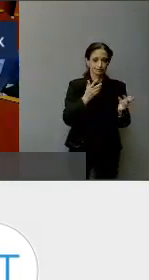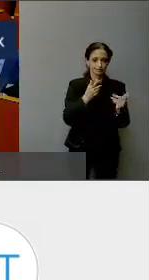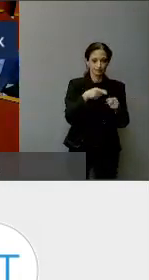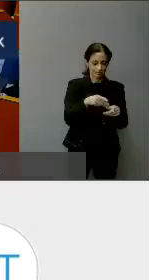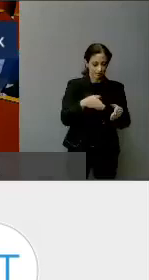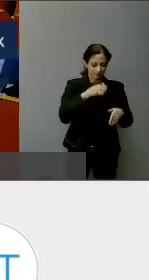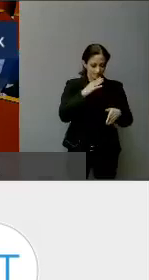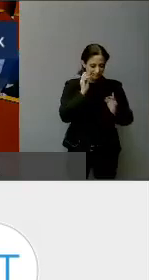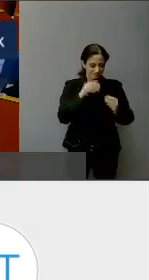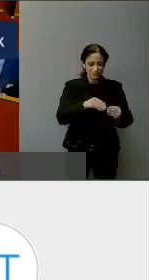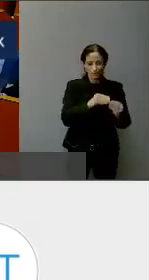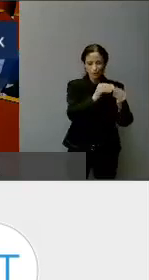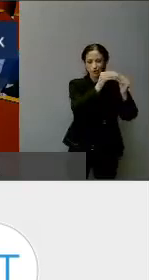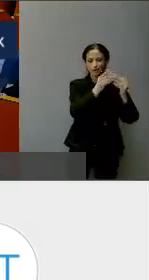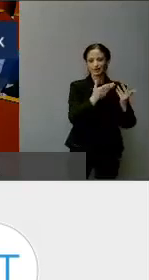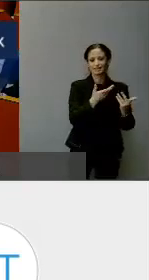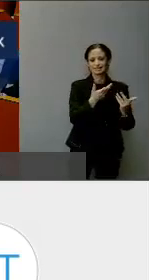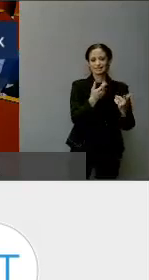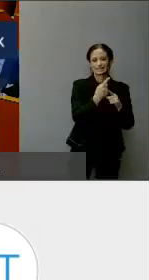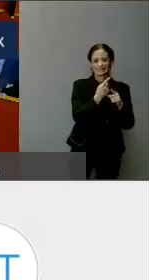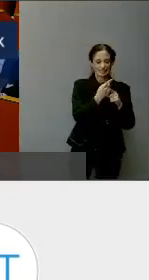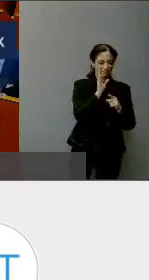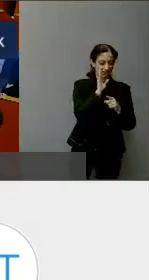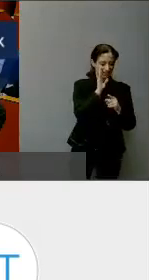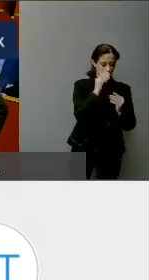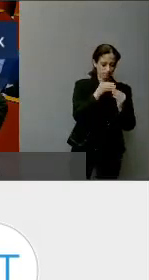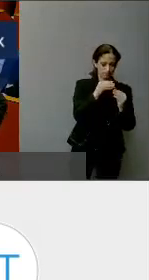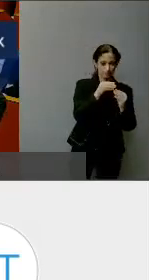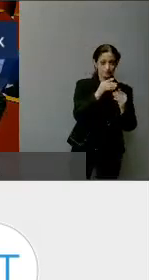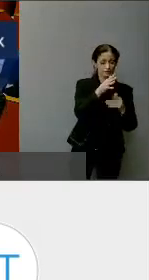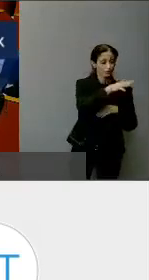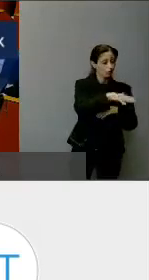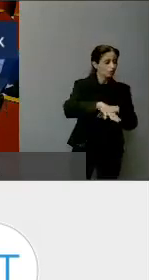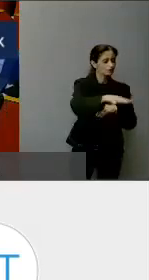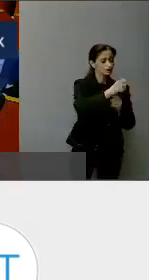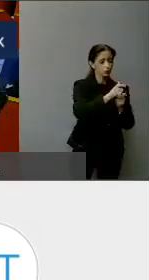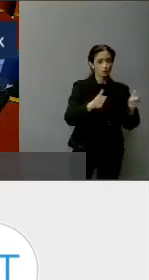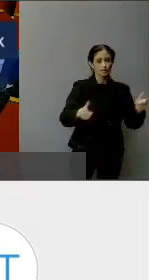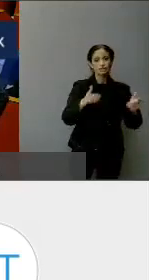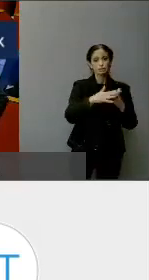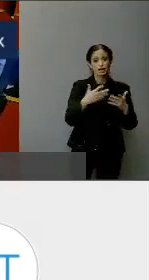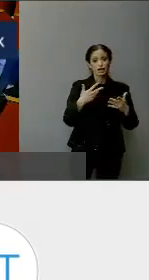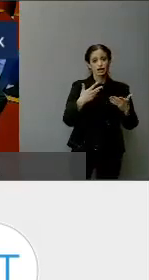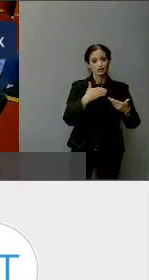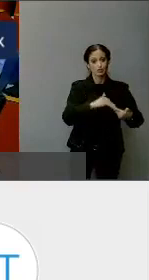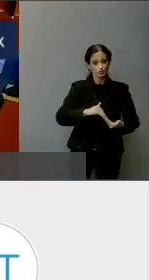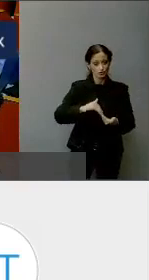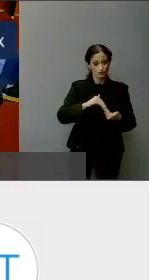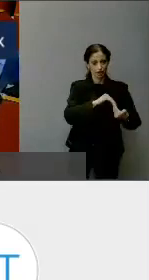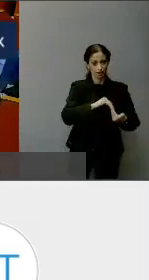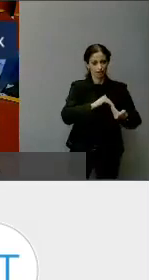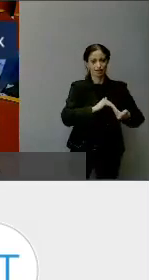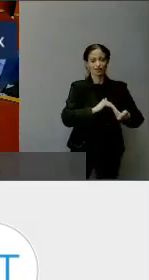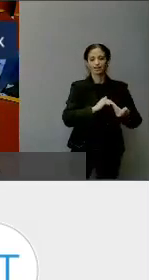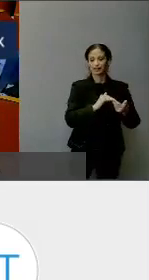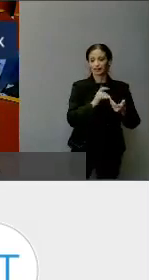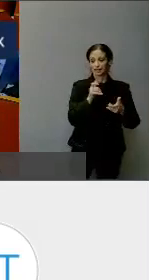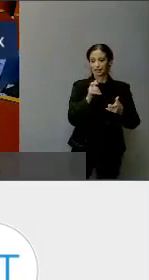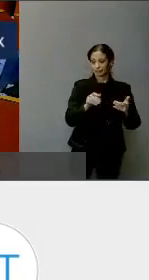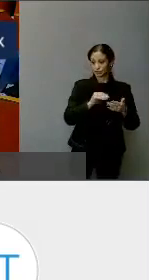i suoi modi di operare in un contesto che non è soltanto urbanistico ma di tipo sociale e lo dimostrano le persone che sono qui